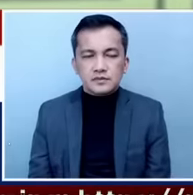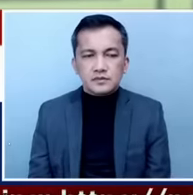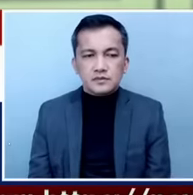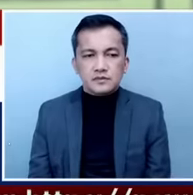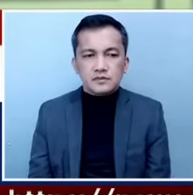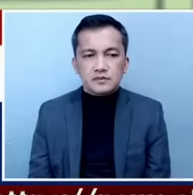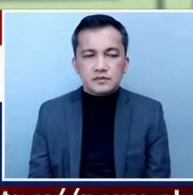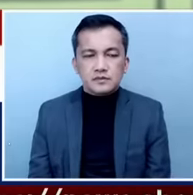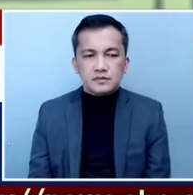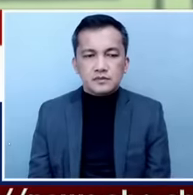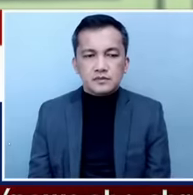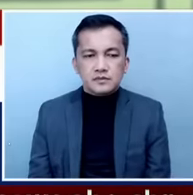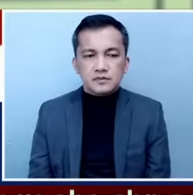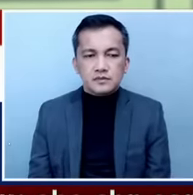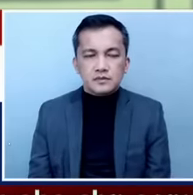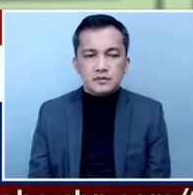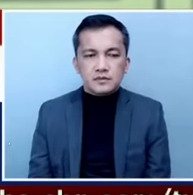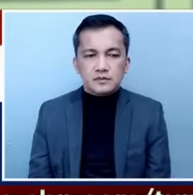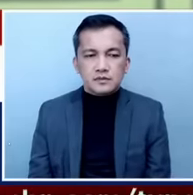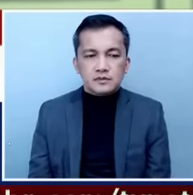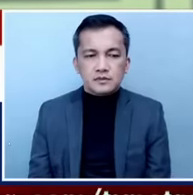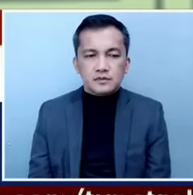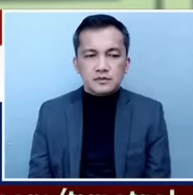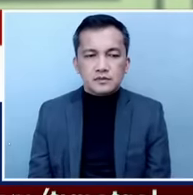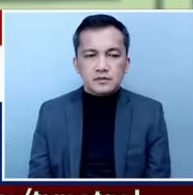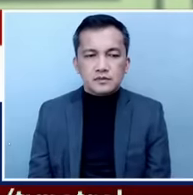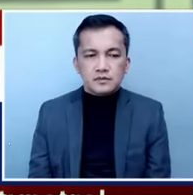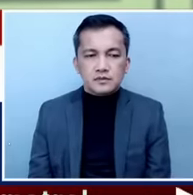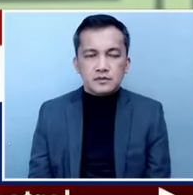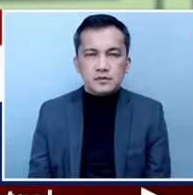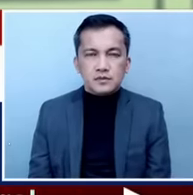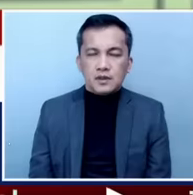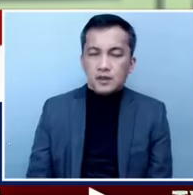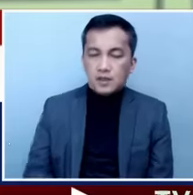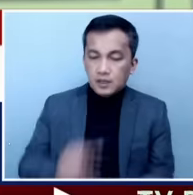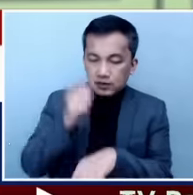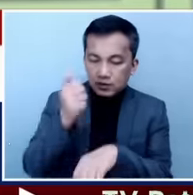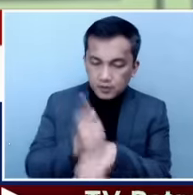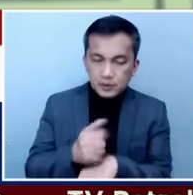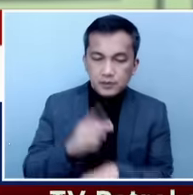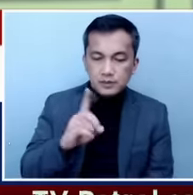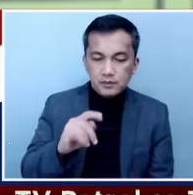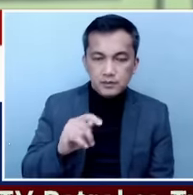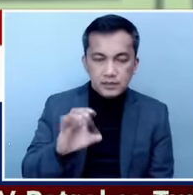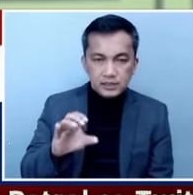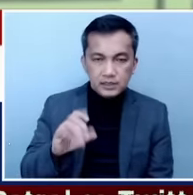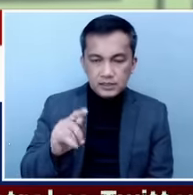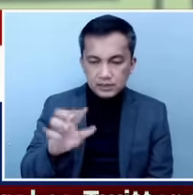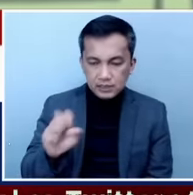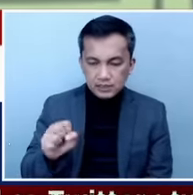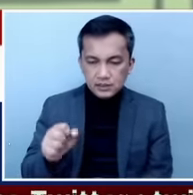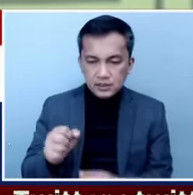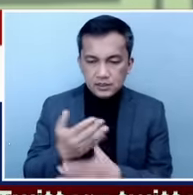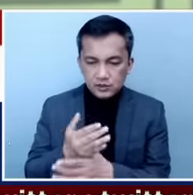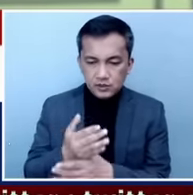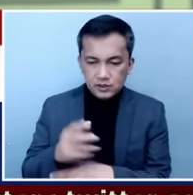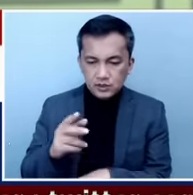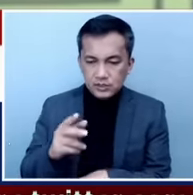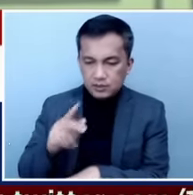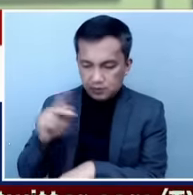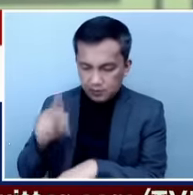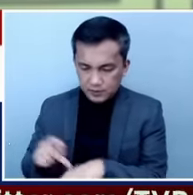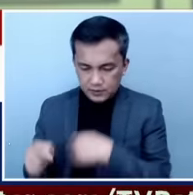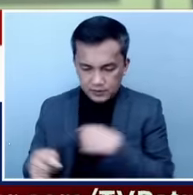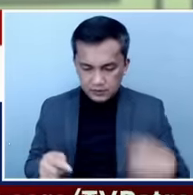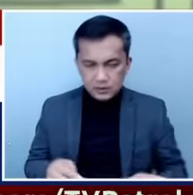Philippine administrations since the establishment of diplomatic ties between China and the Philippines and respect